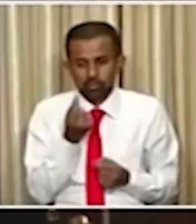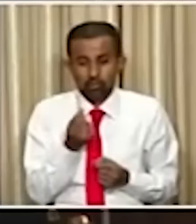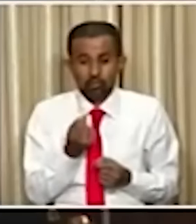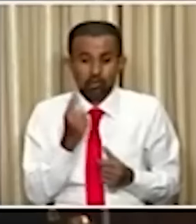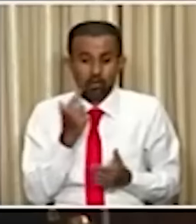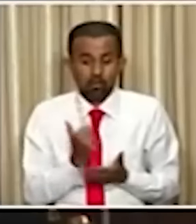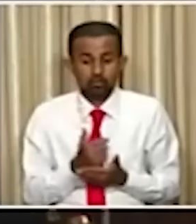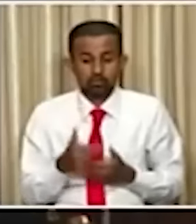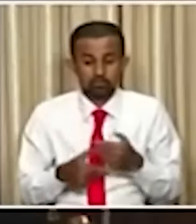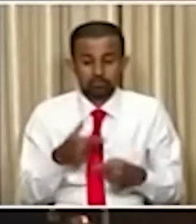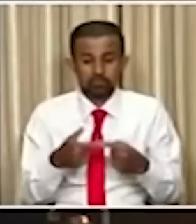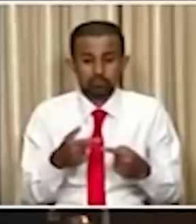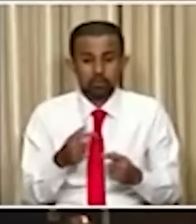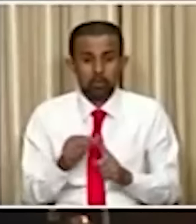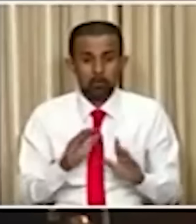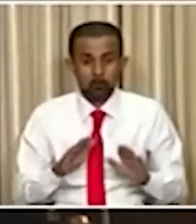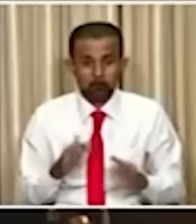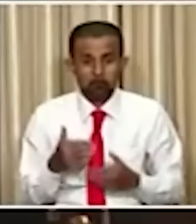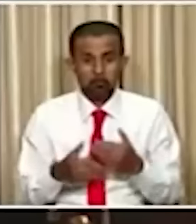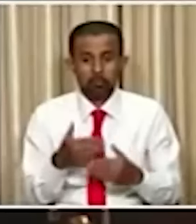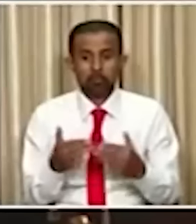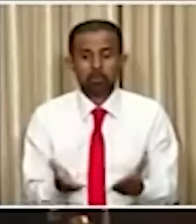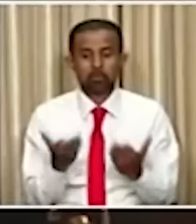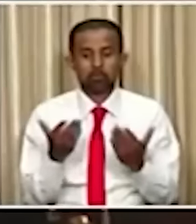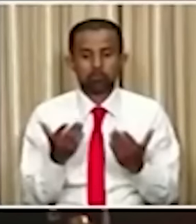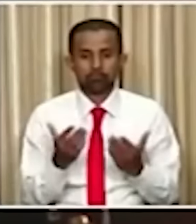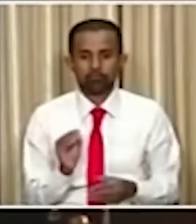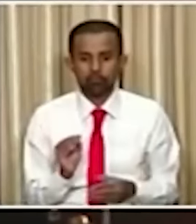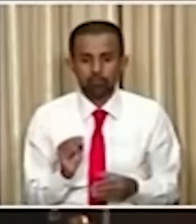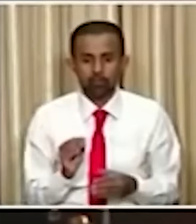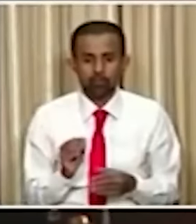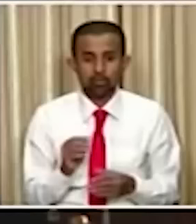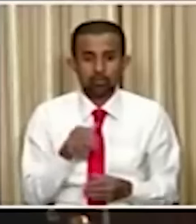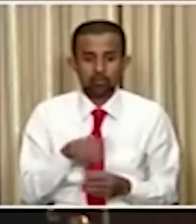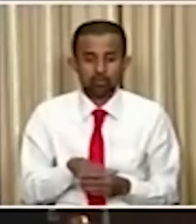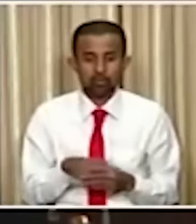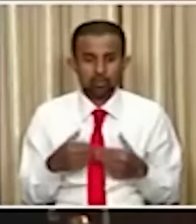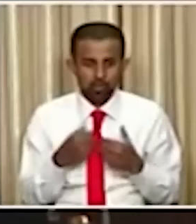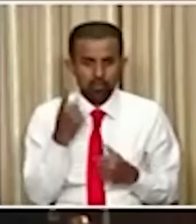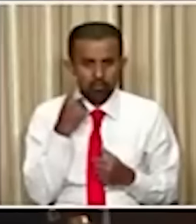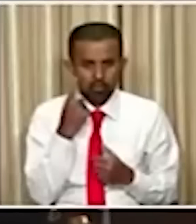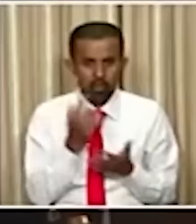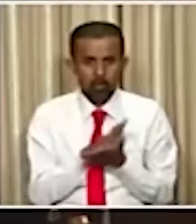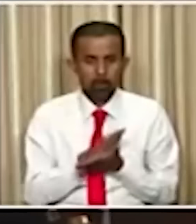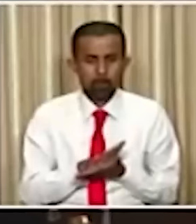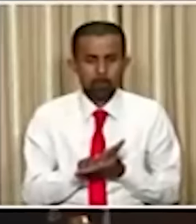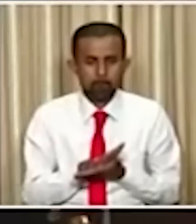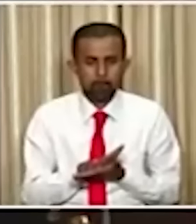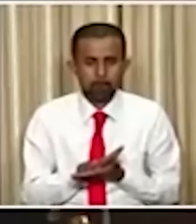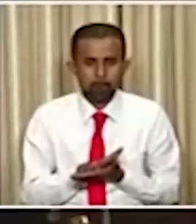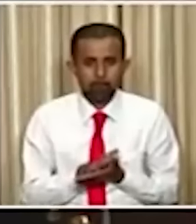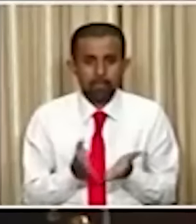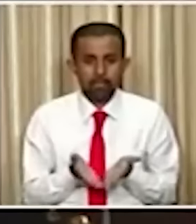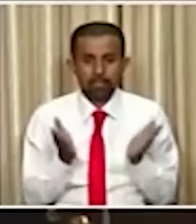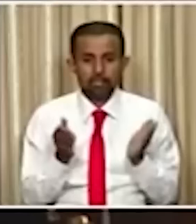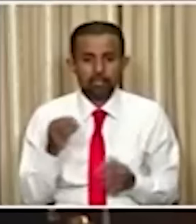giye merata palane genagena aragena giye namuth ebandu vaatavaranayak thula api dannawa ita pahadiliwa indian